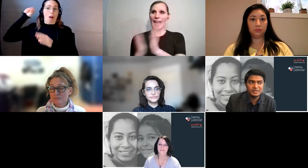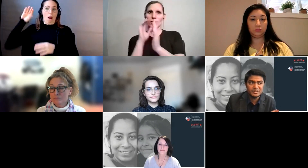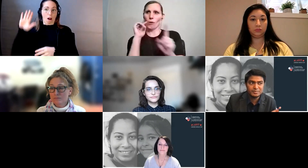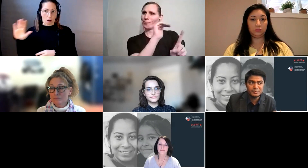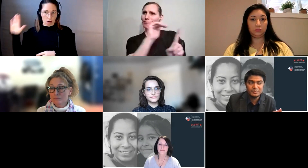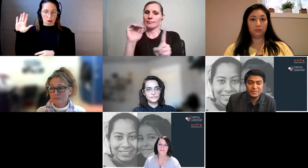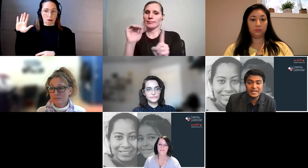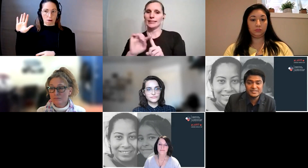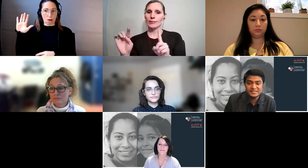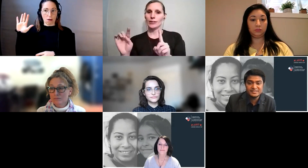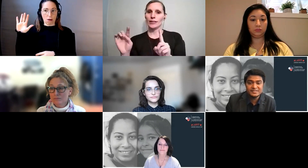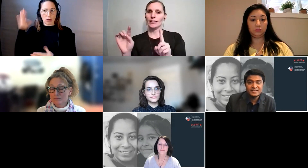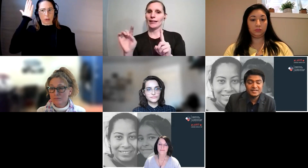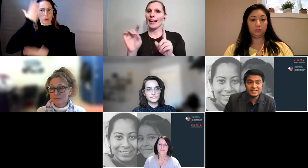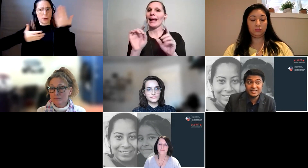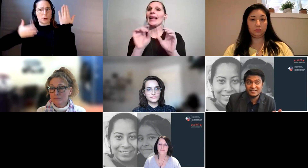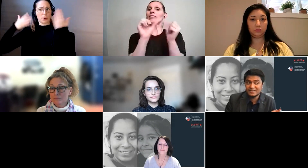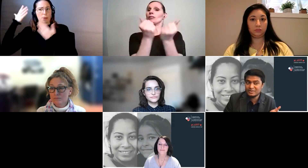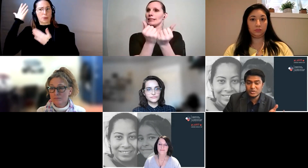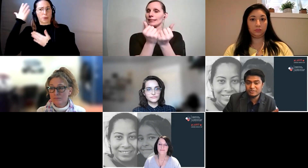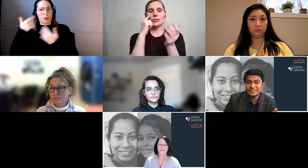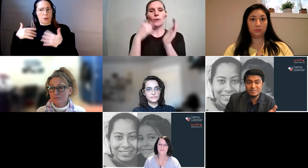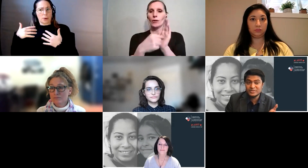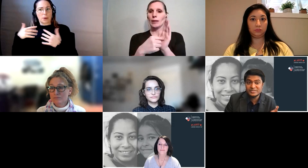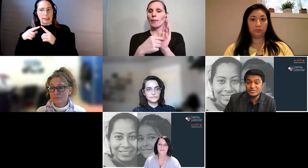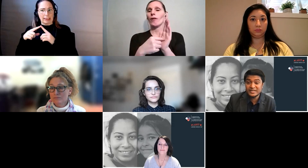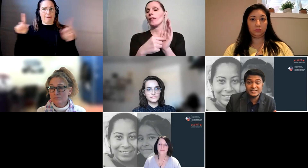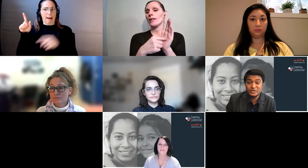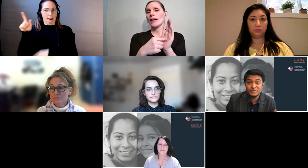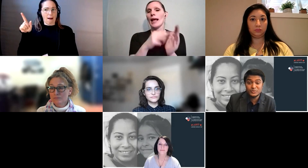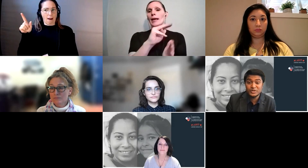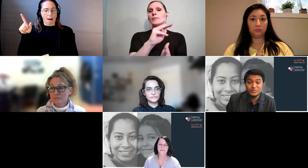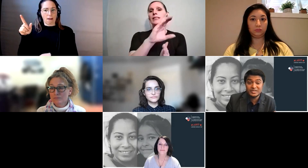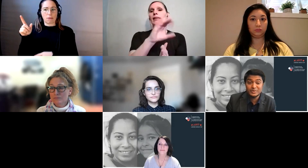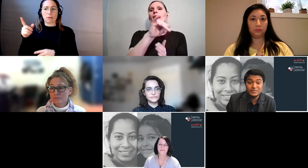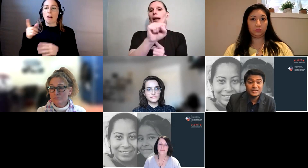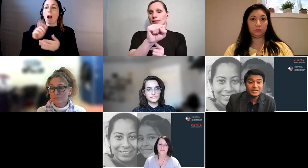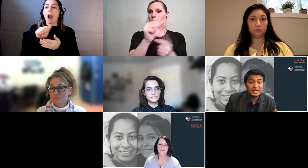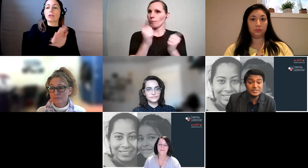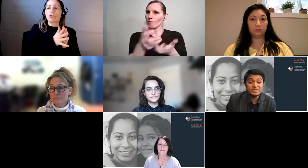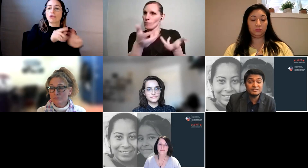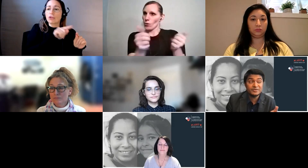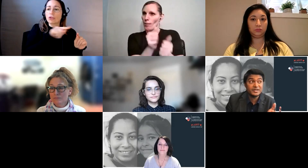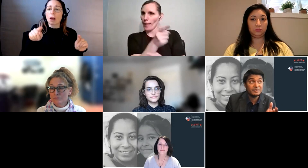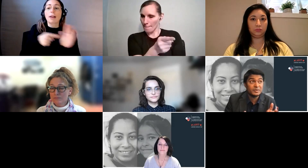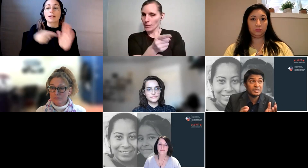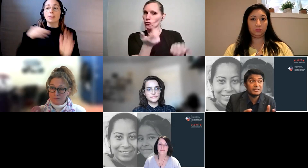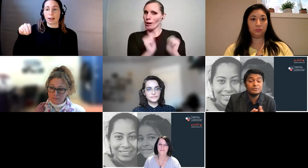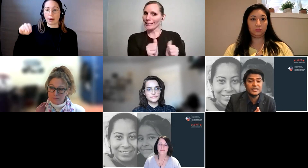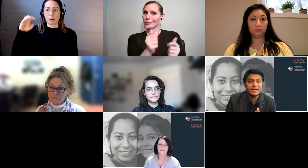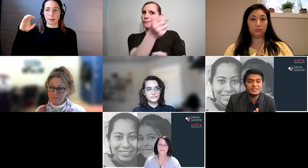ils ont des préoccupations qui sont différentes et d'accès à d'autres agences. Par exemple, l'MCIS, avec qui nous